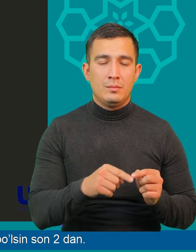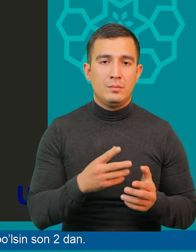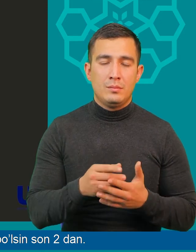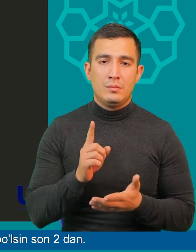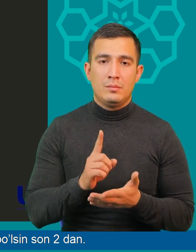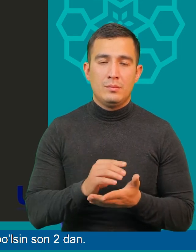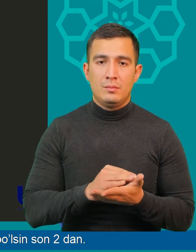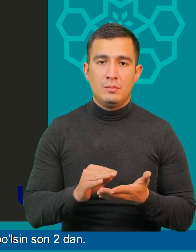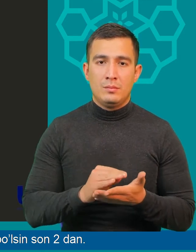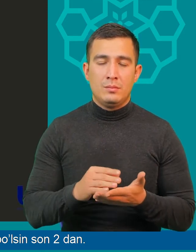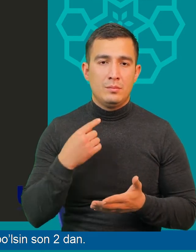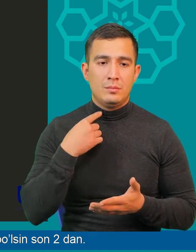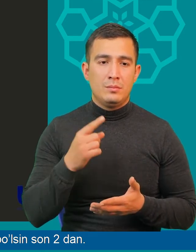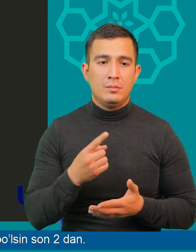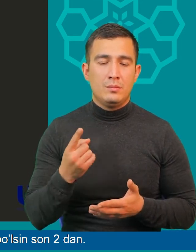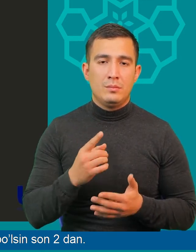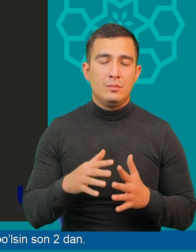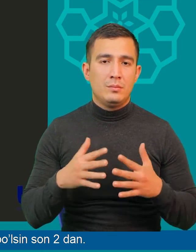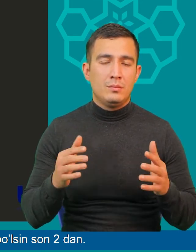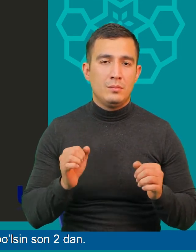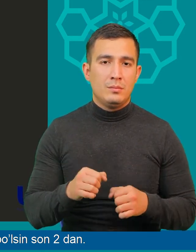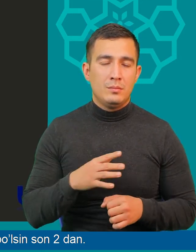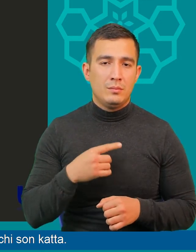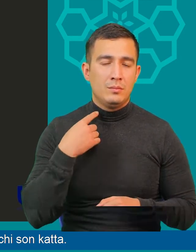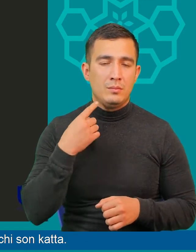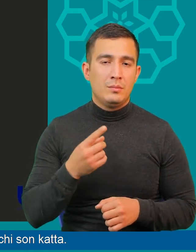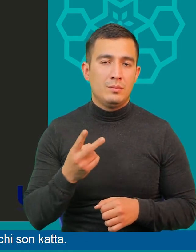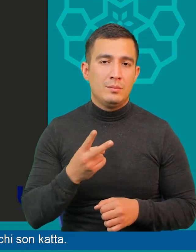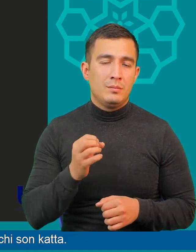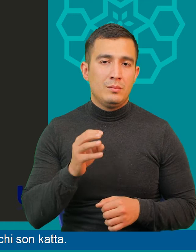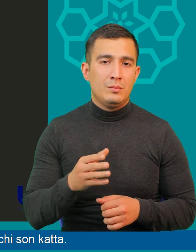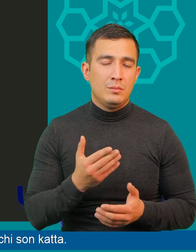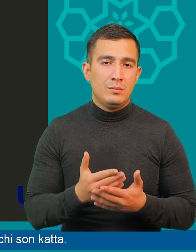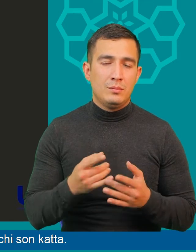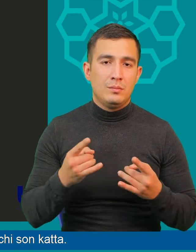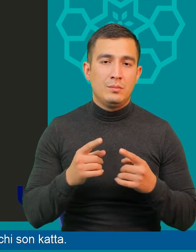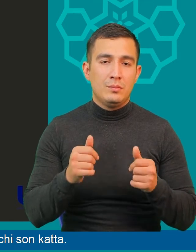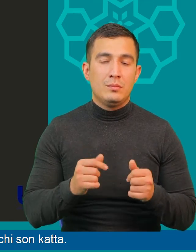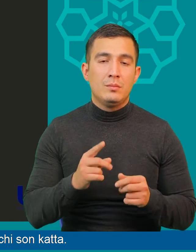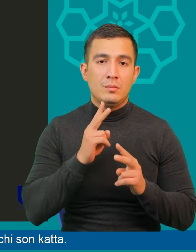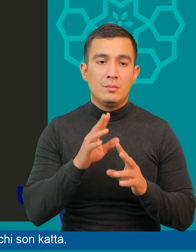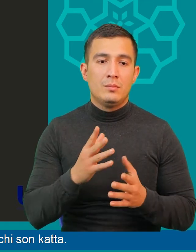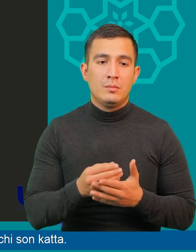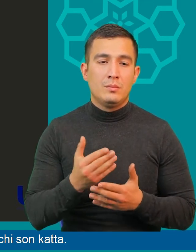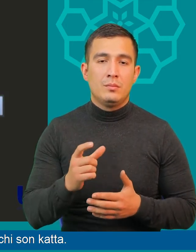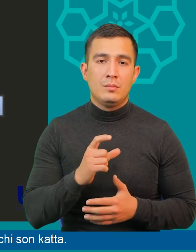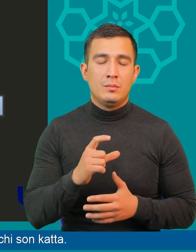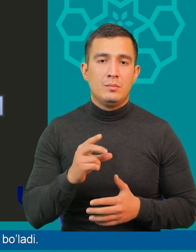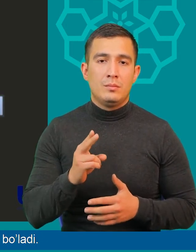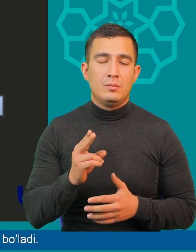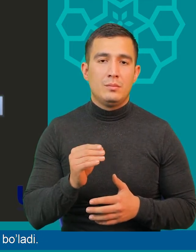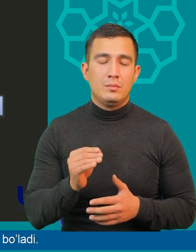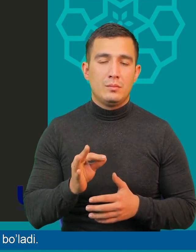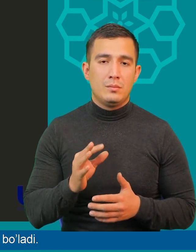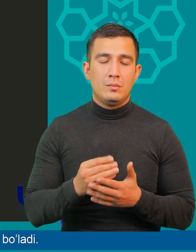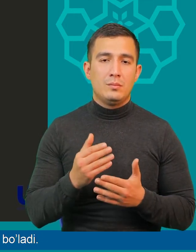shartni yozamiz. Son 1 katta bo'lsa, son 2dan. Demak, bizga ekranga nimani chiqarsin? Echo birinchi son katta.